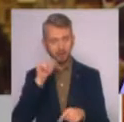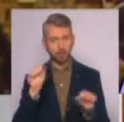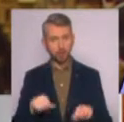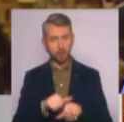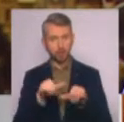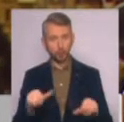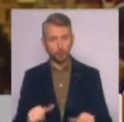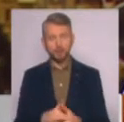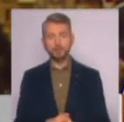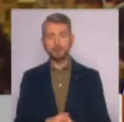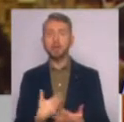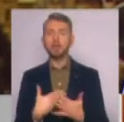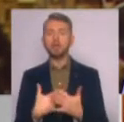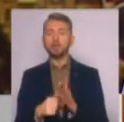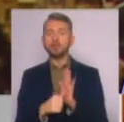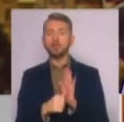зрости. Близько